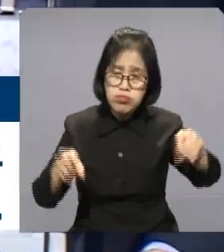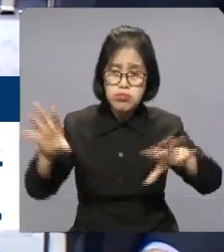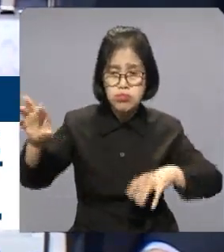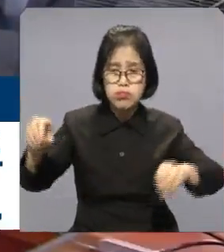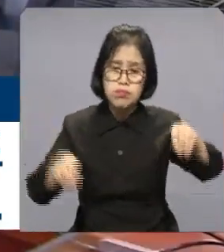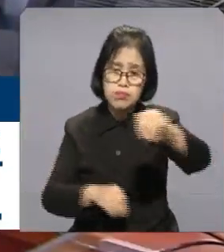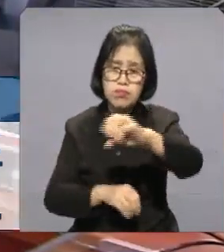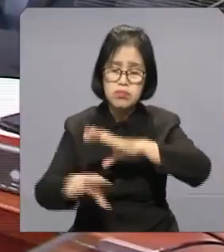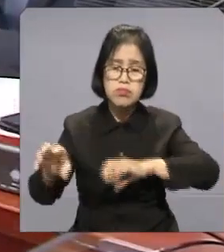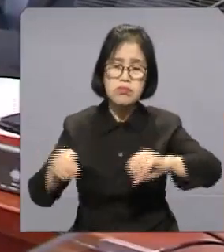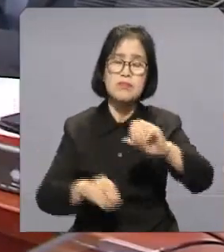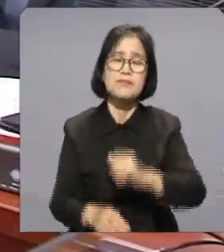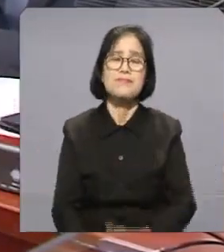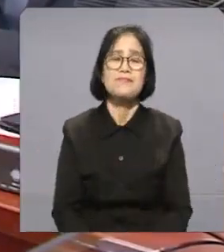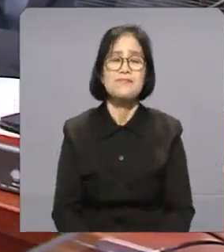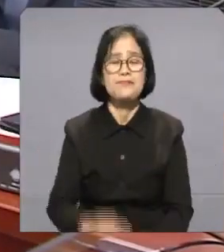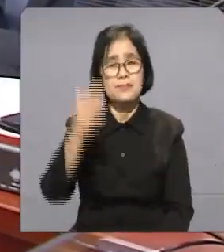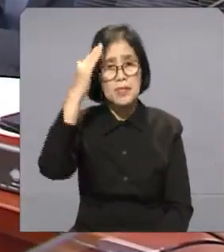투입해야 되느냐.